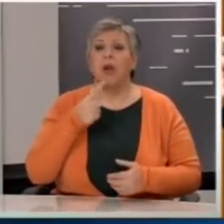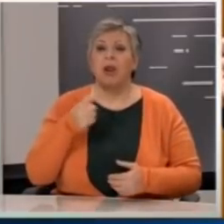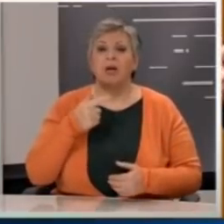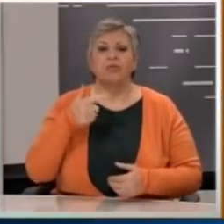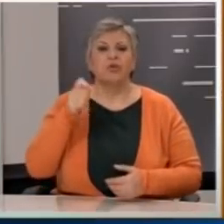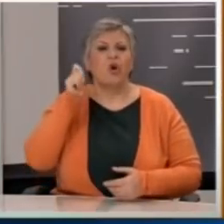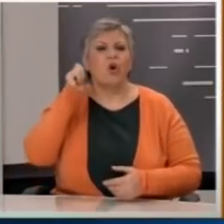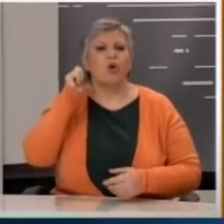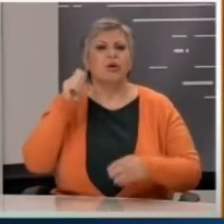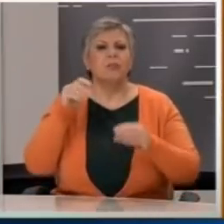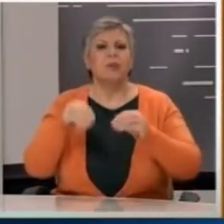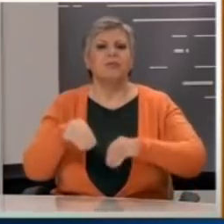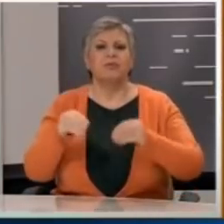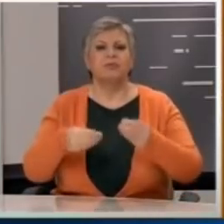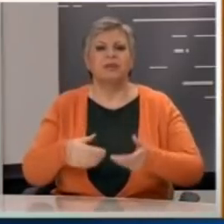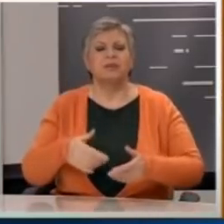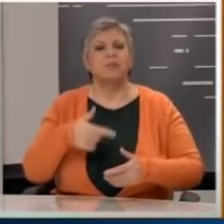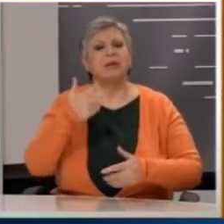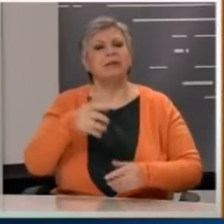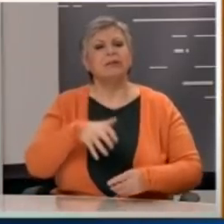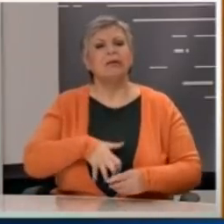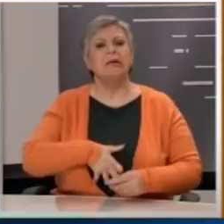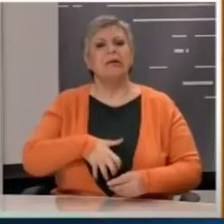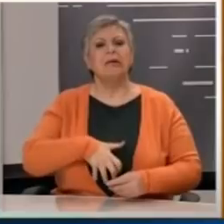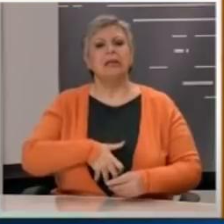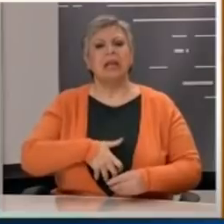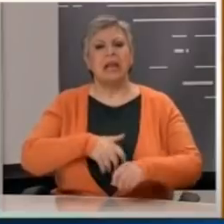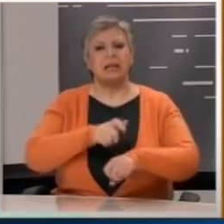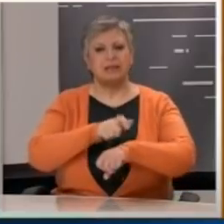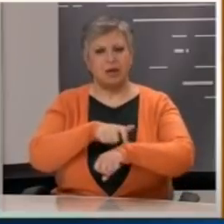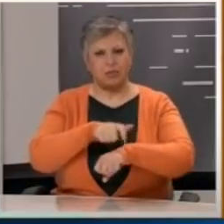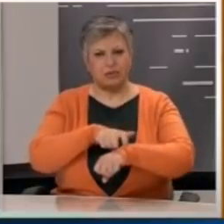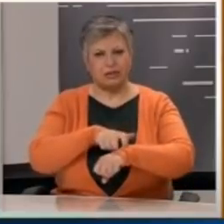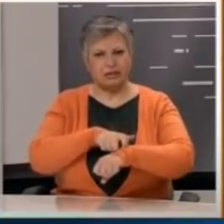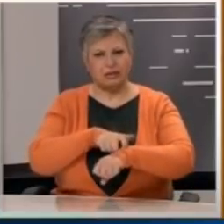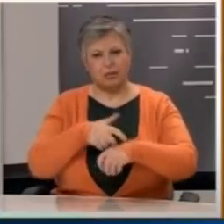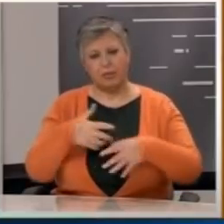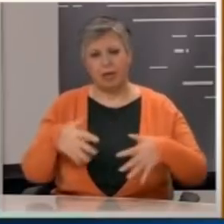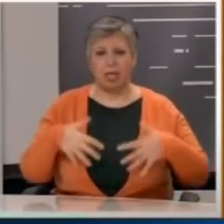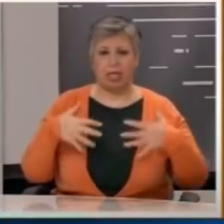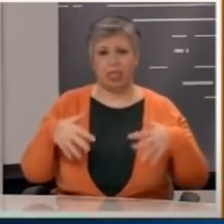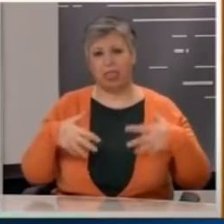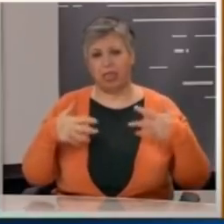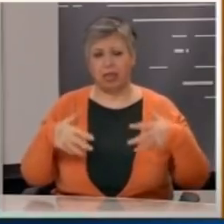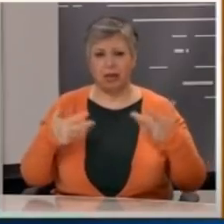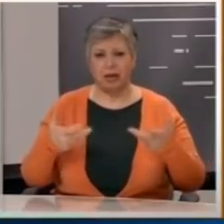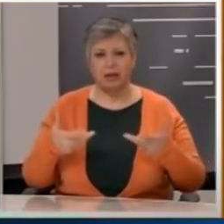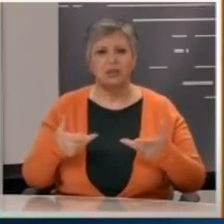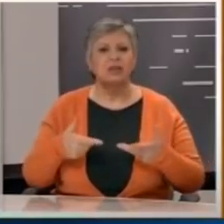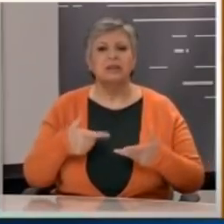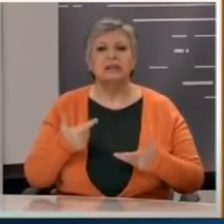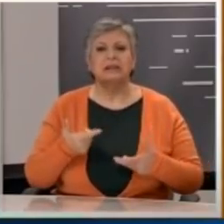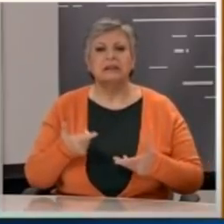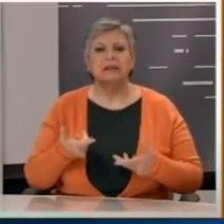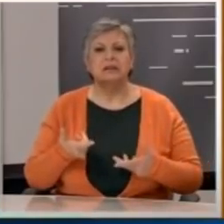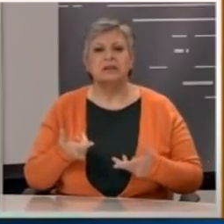κι εσείς. Γιατί γελάτε περί χαλός. Έτσι, χαρμόσει να γελάτε. Για να γελάτε